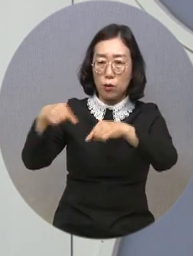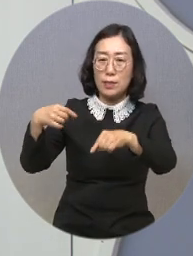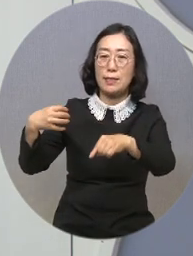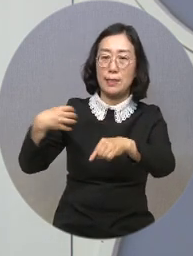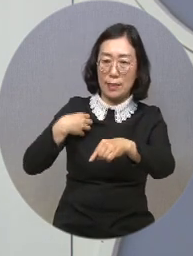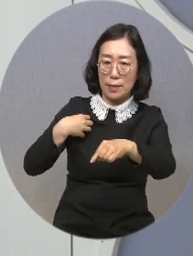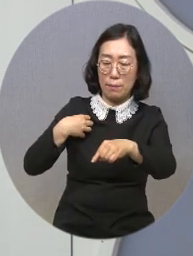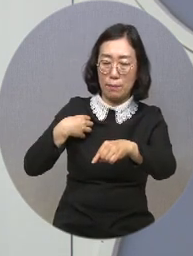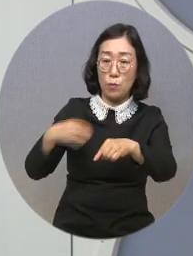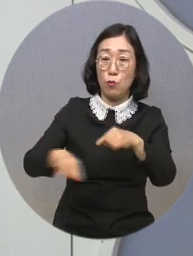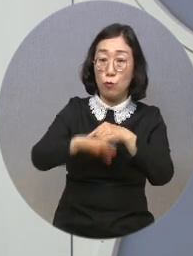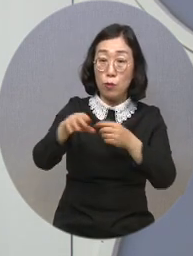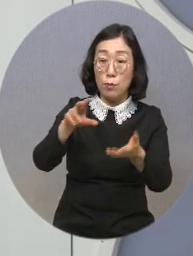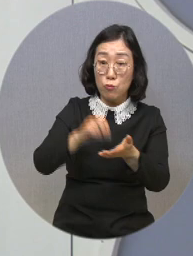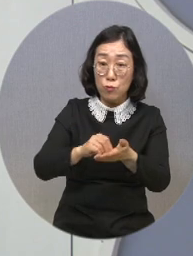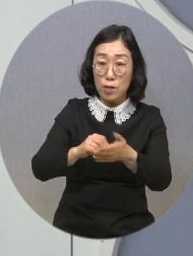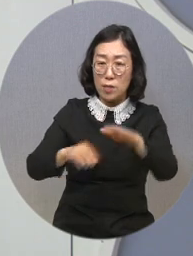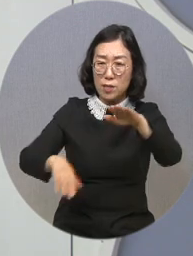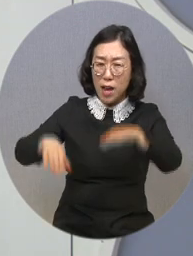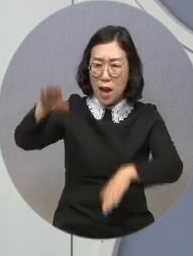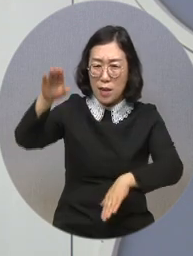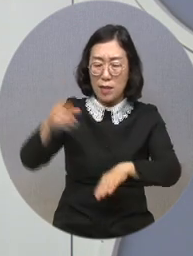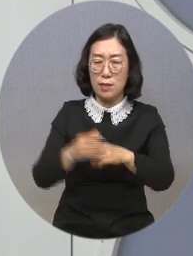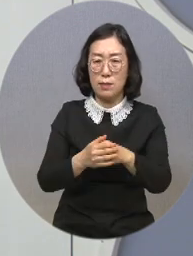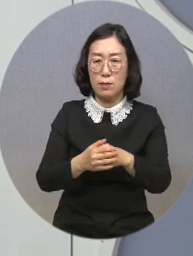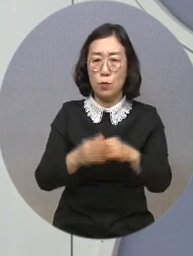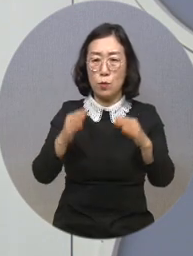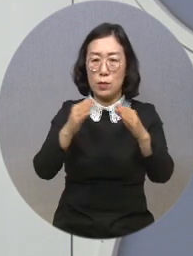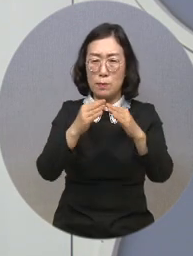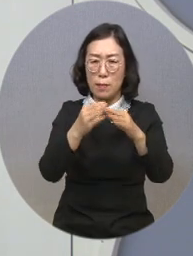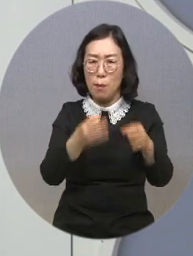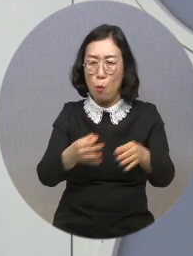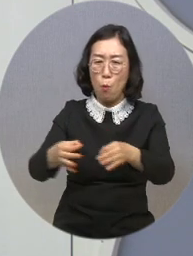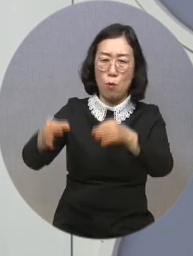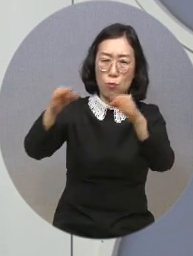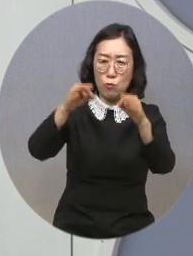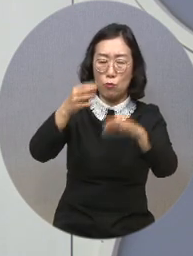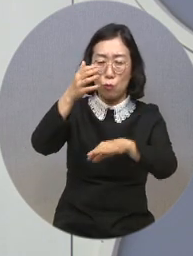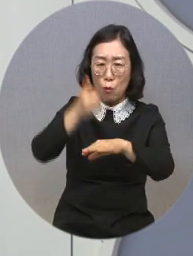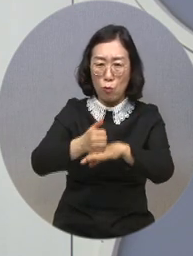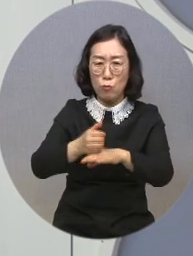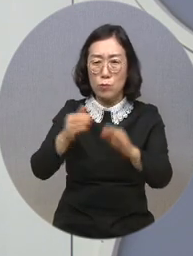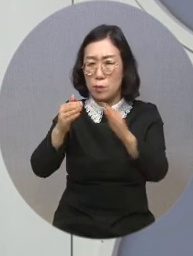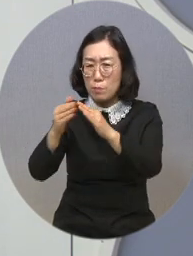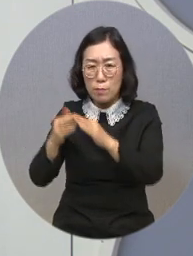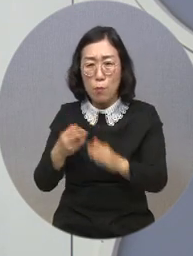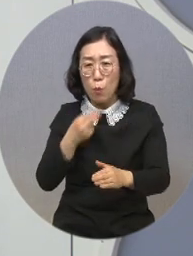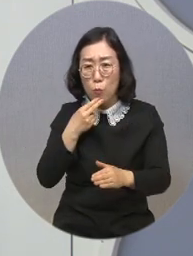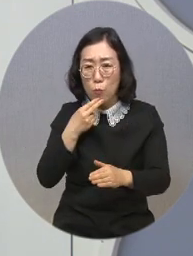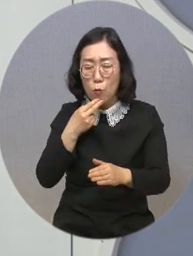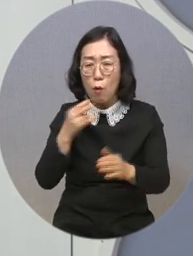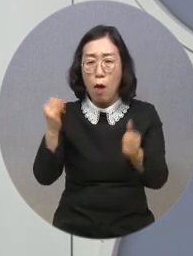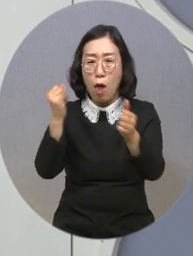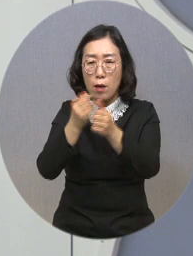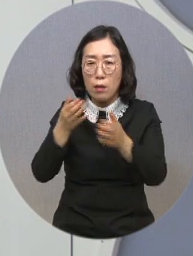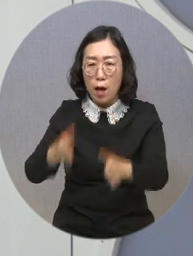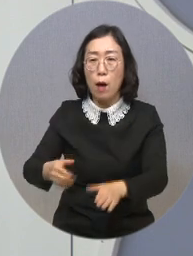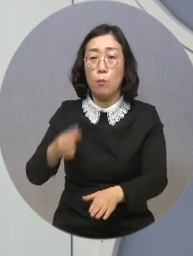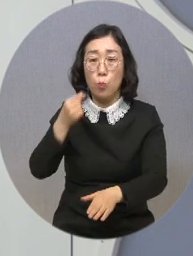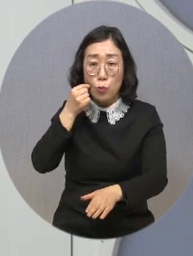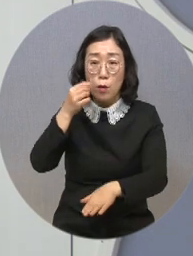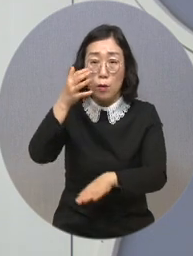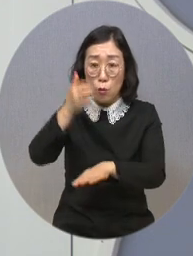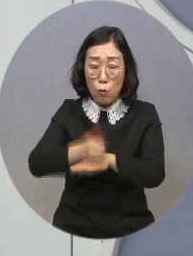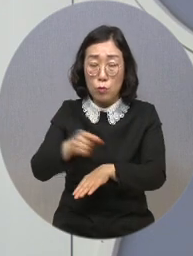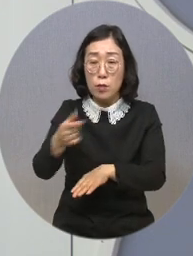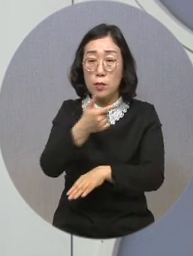대로 우리나라의 문제가 양극화, 부동산값이 너무 오르고 그걸로 인해서 저출산, 이렇게 국가 소멸의 경제로 간 이게 두